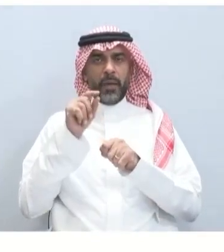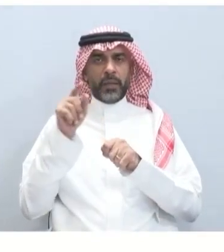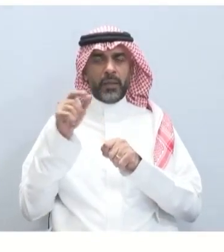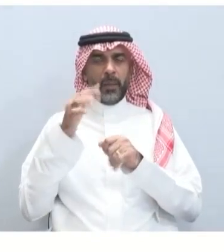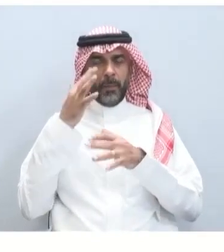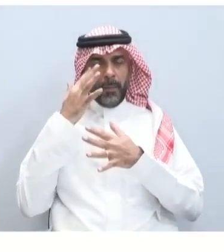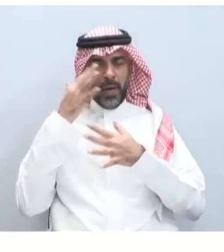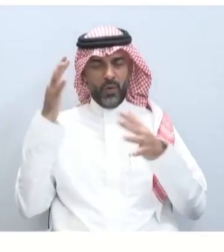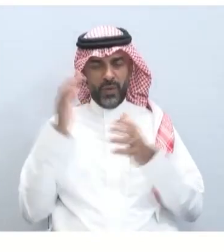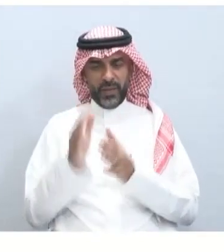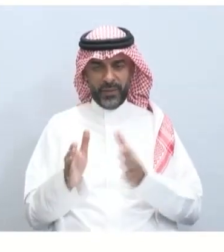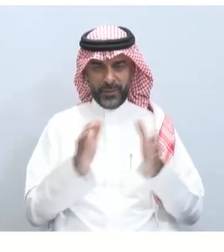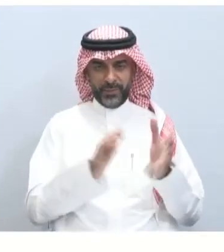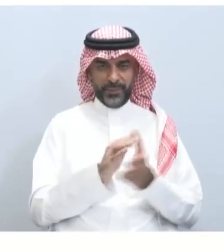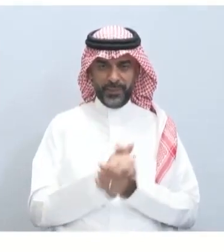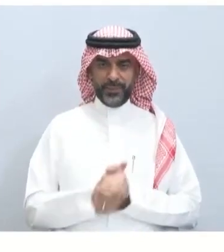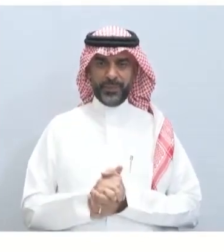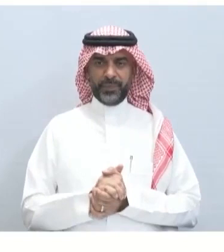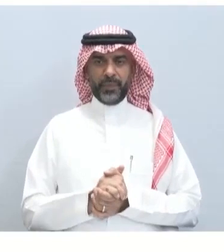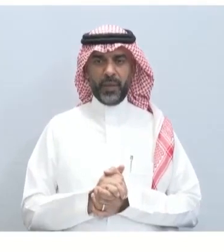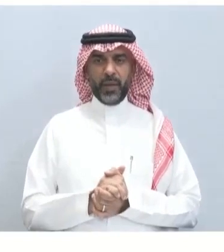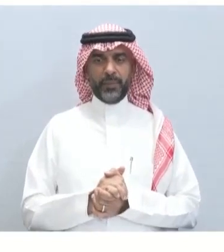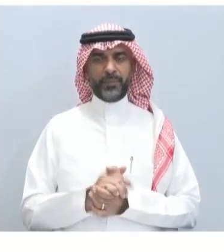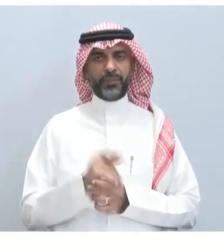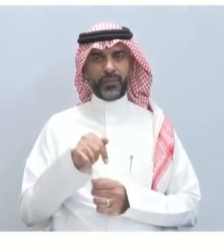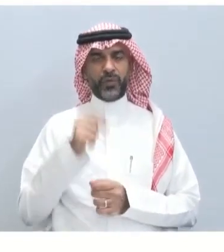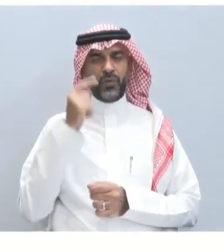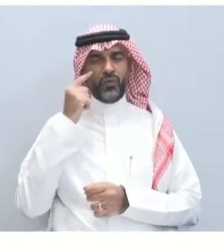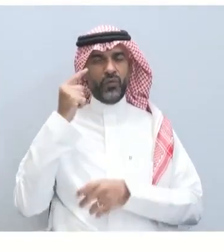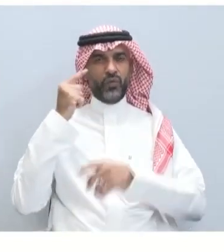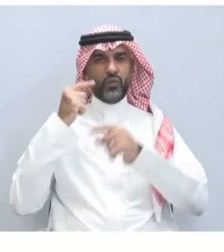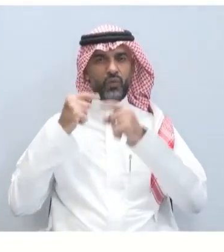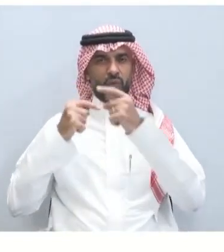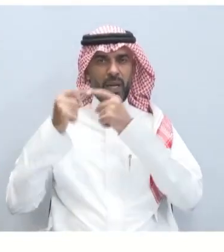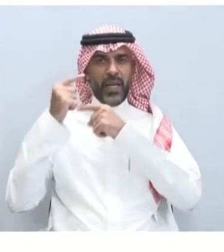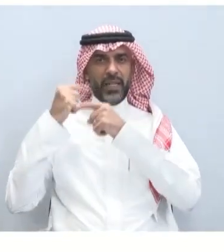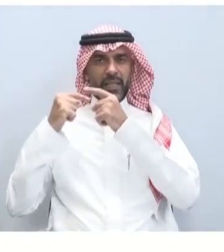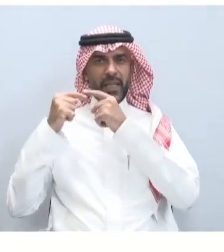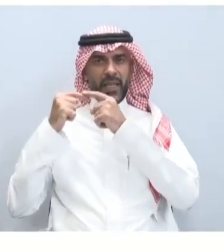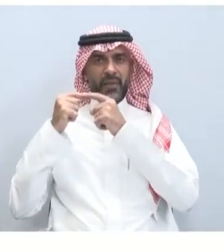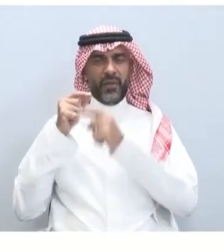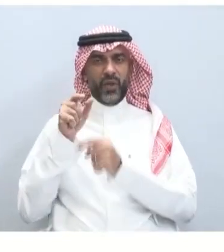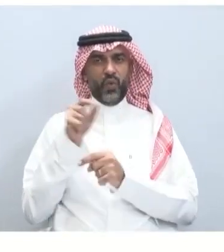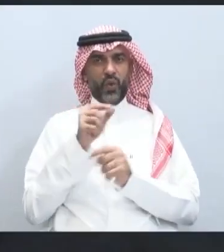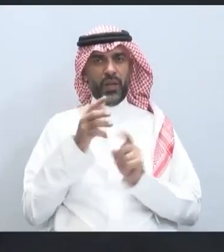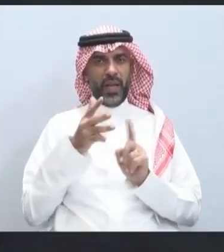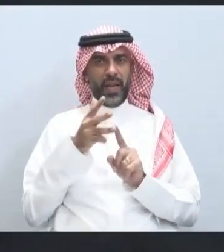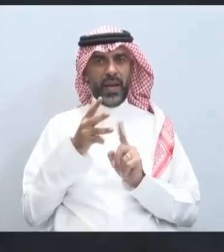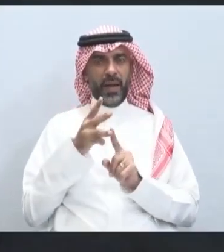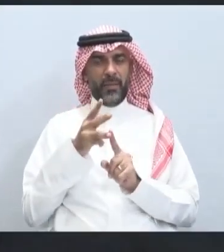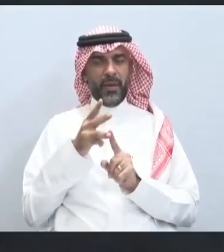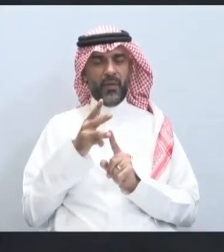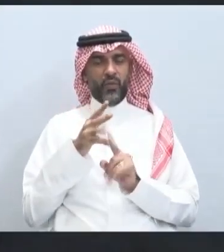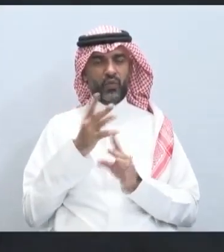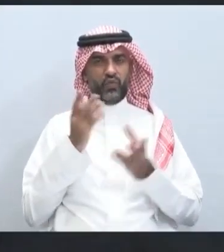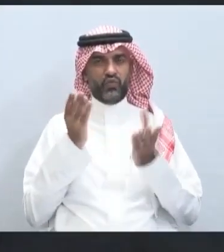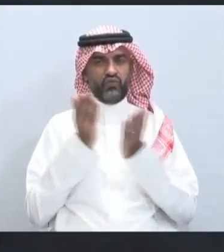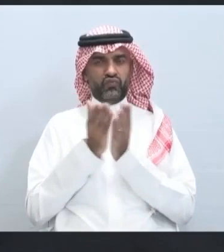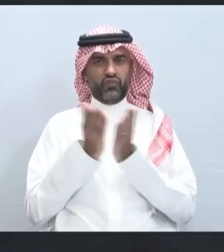لو تذكرنا ما تحدثنا عنه في في هذه الوحده الرابعه